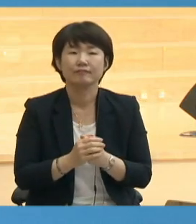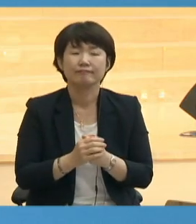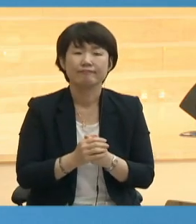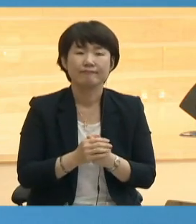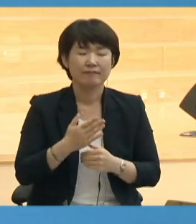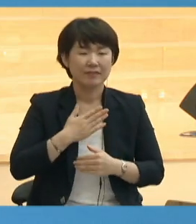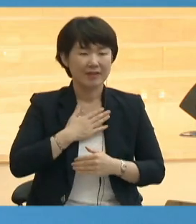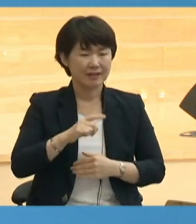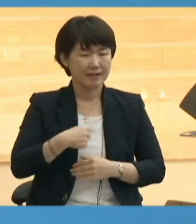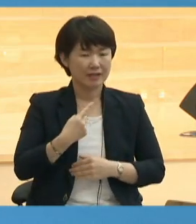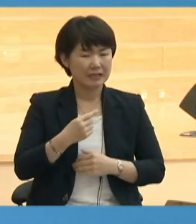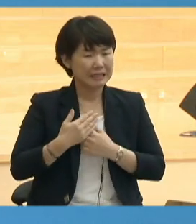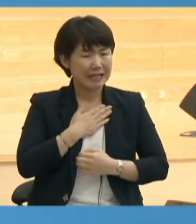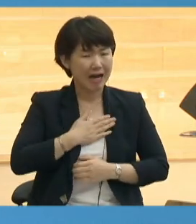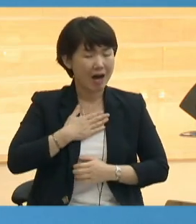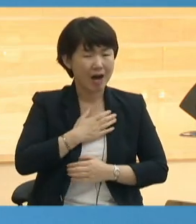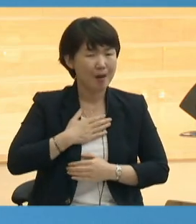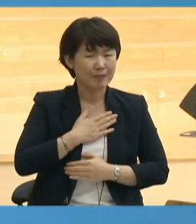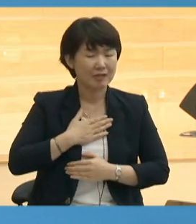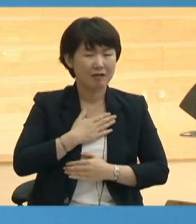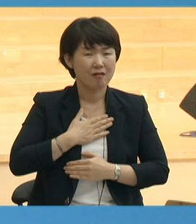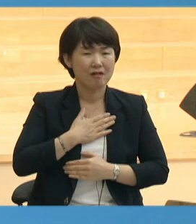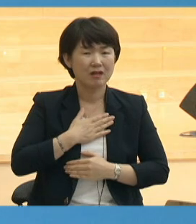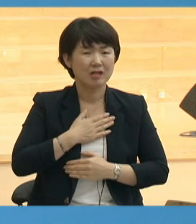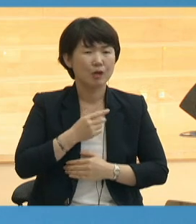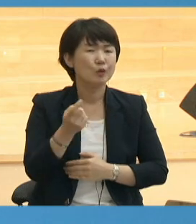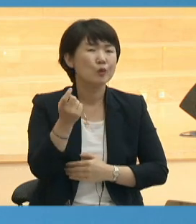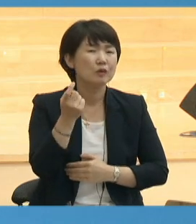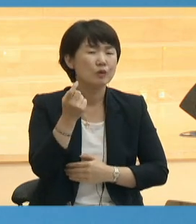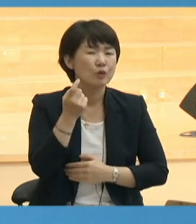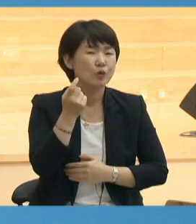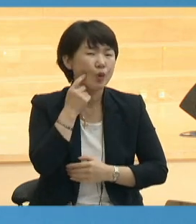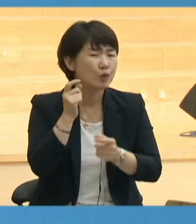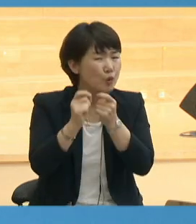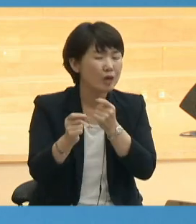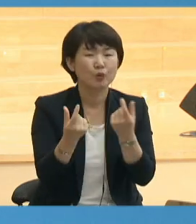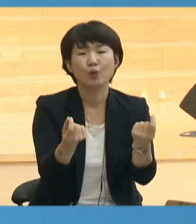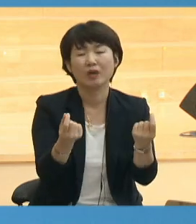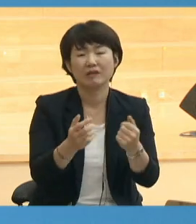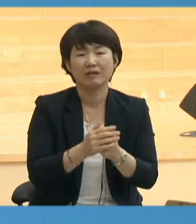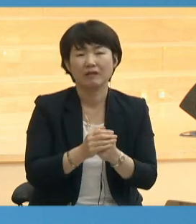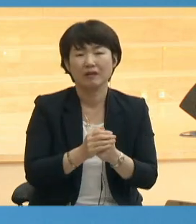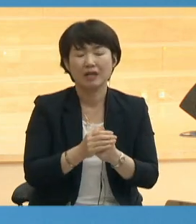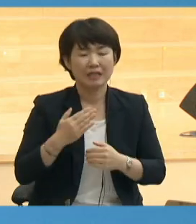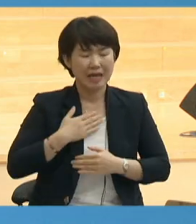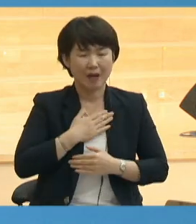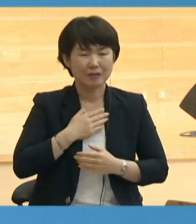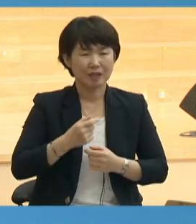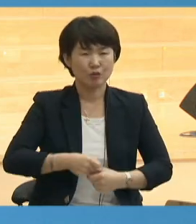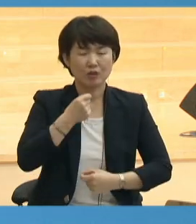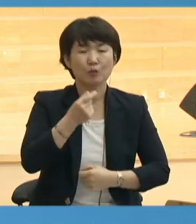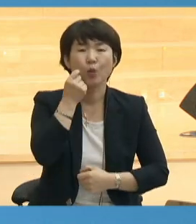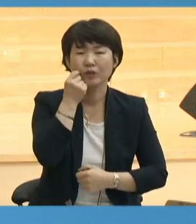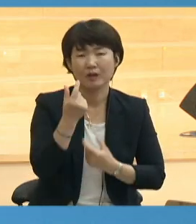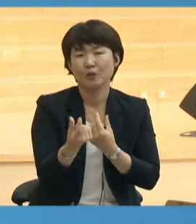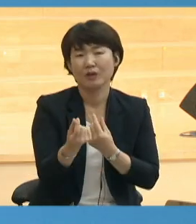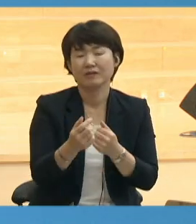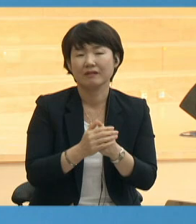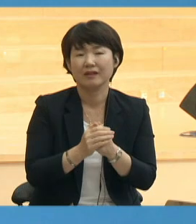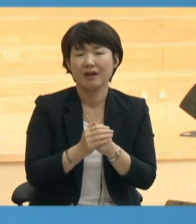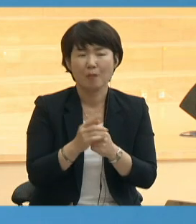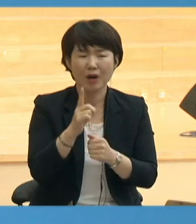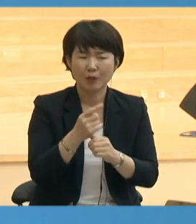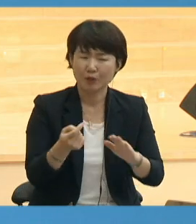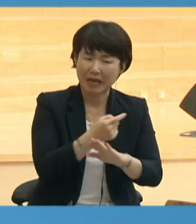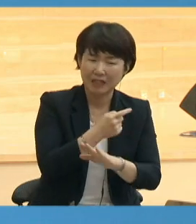자기 감정 쏙 기능 거야 이거 자기 감정에 솔직히 못한 거예요 가시구요 쯤 또 다른